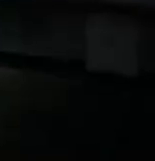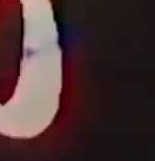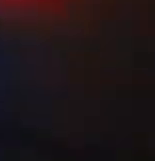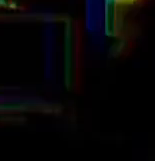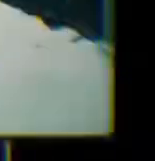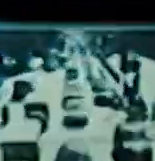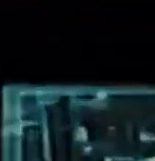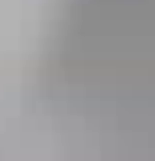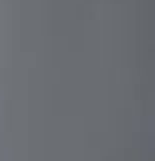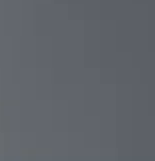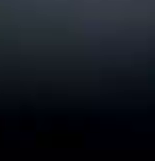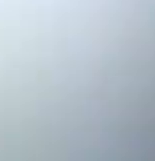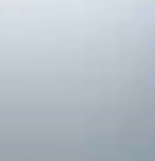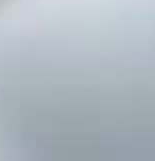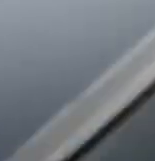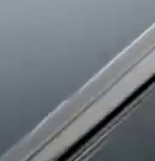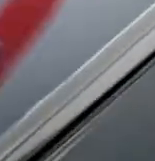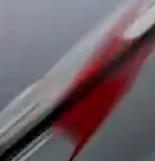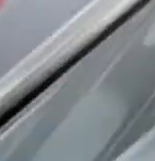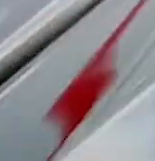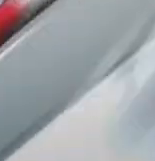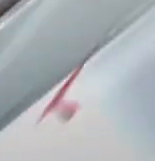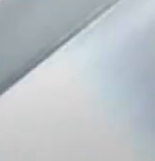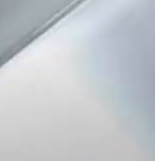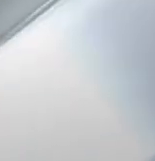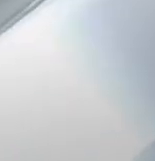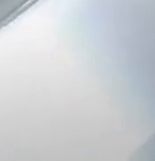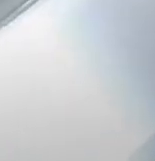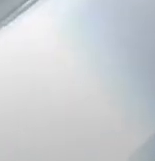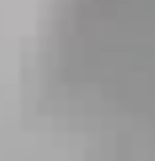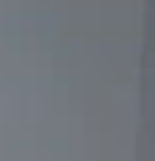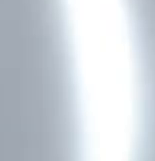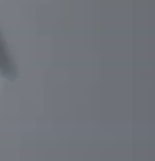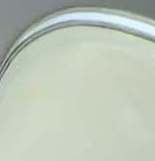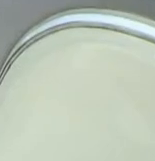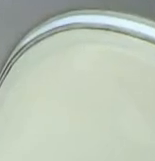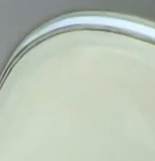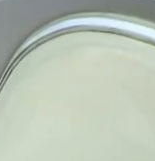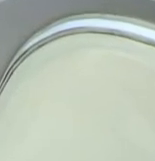Center, ito ang 24 Oras.